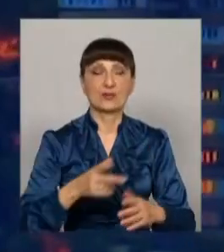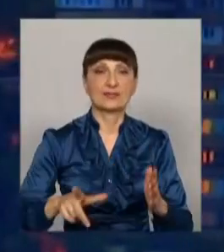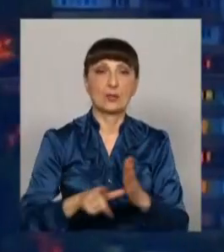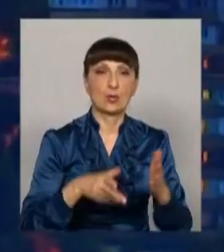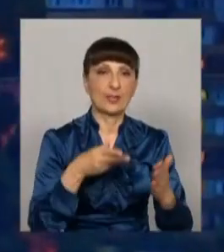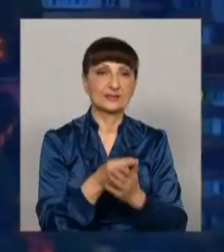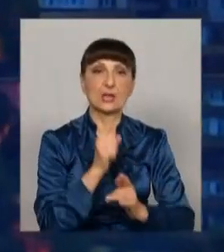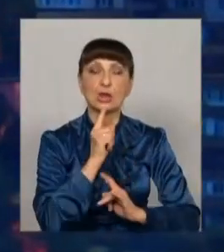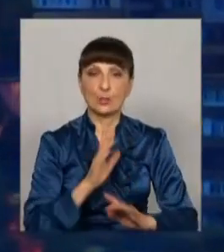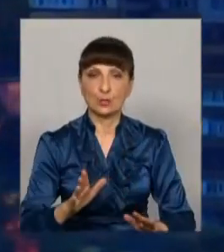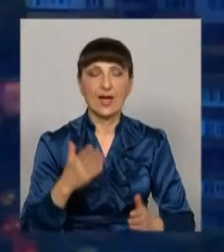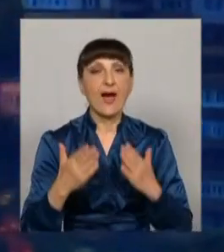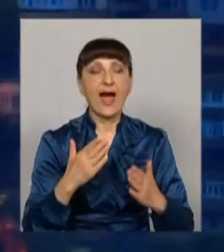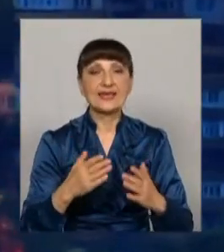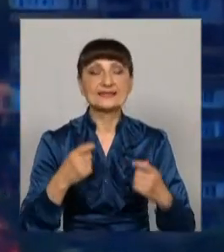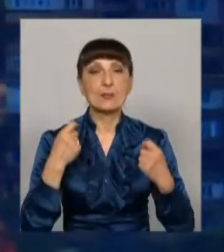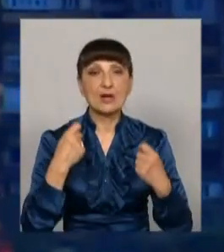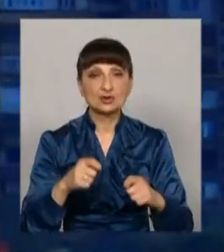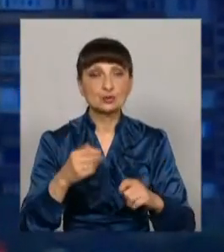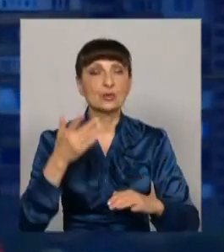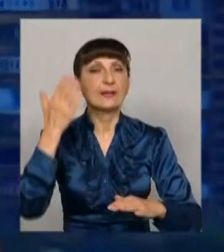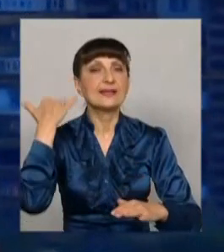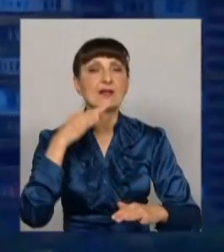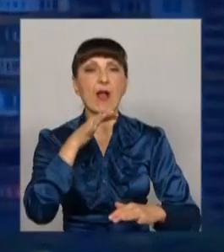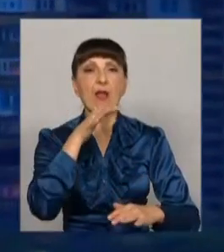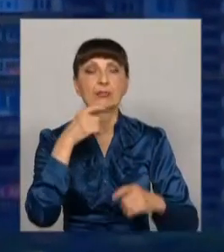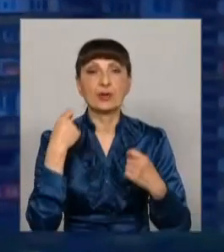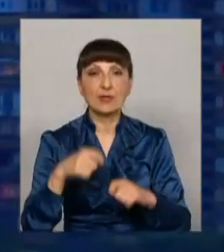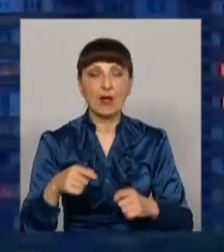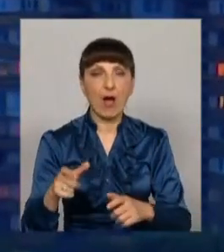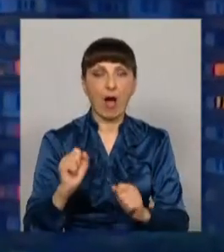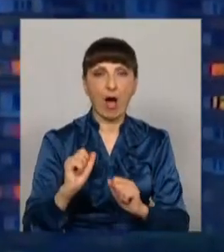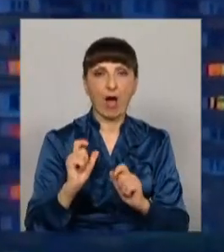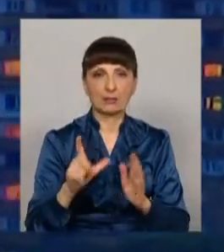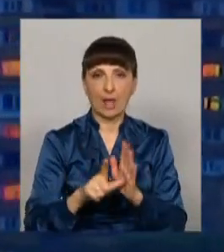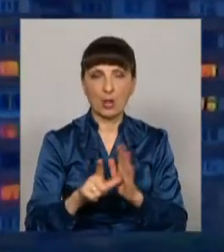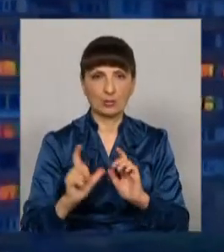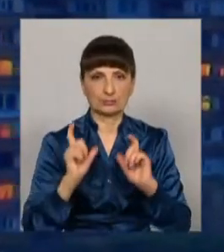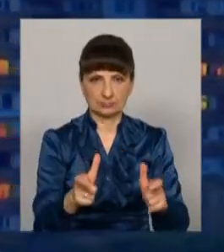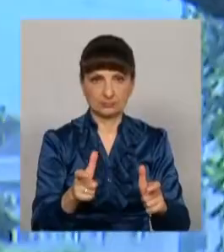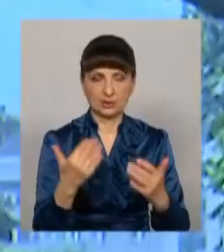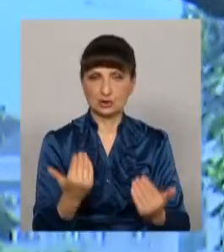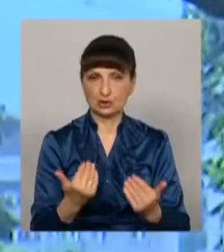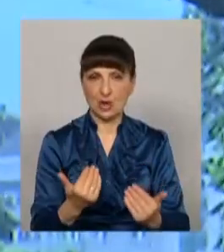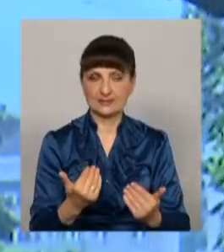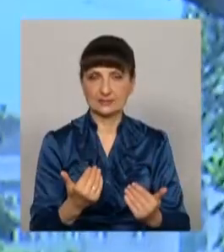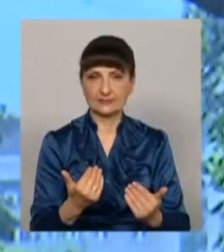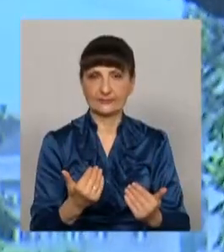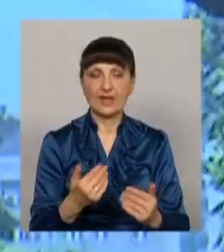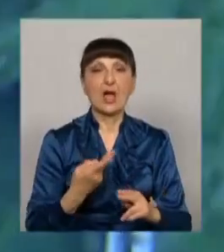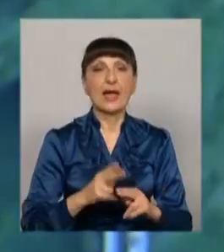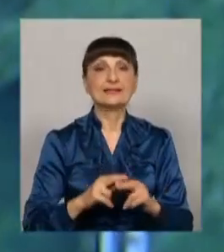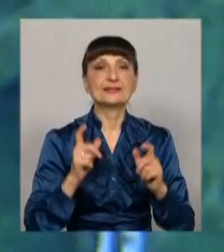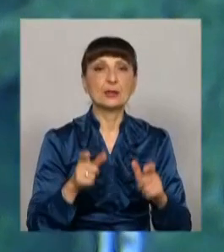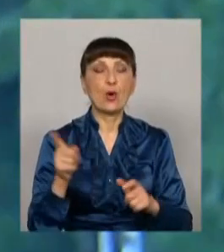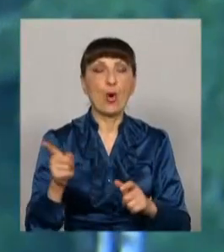Вот что делать, если автомобиль продали несколько лет назад, а налог на него вот пришел только сейчас? Ну, видите, данный налог, он